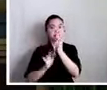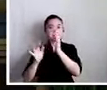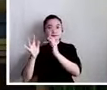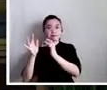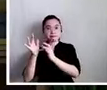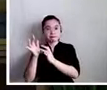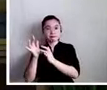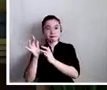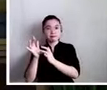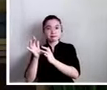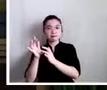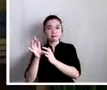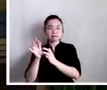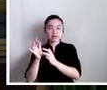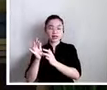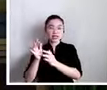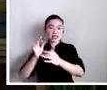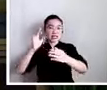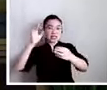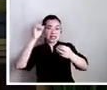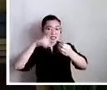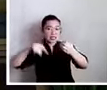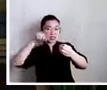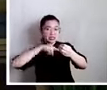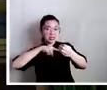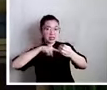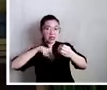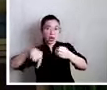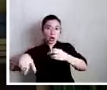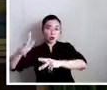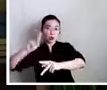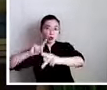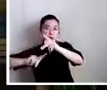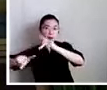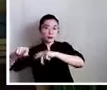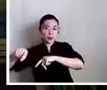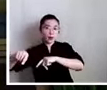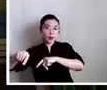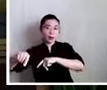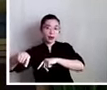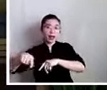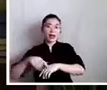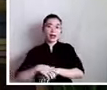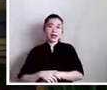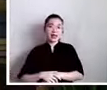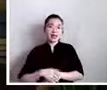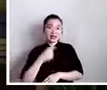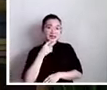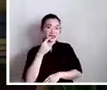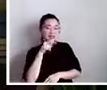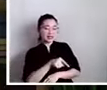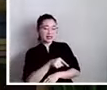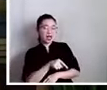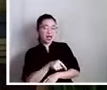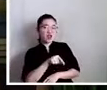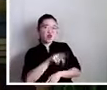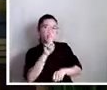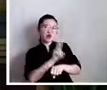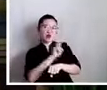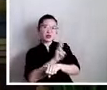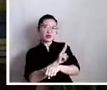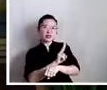kawagtang o paglaom about niini. Don't lose hope. Because when we are undermined, especially when we're doing good works